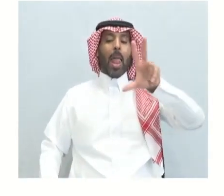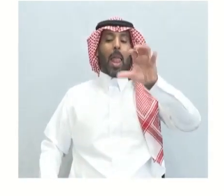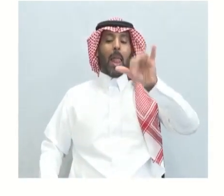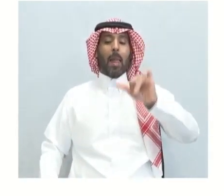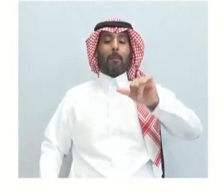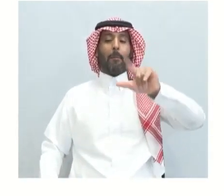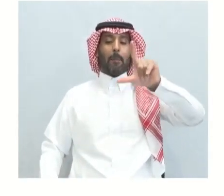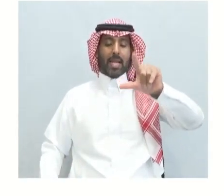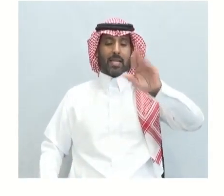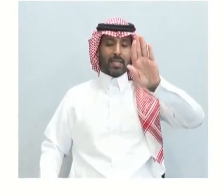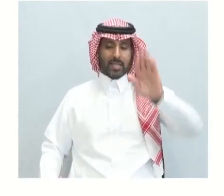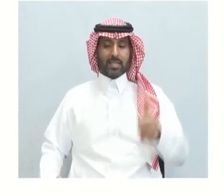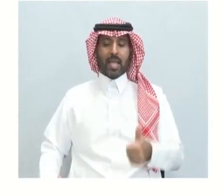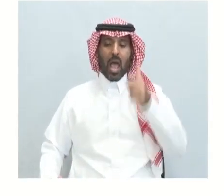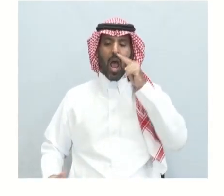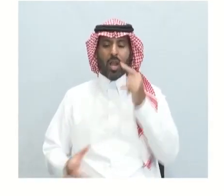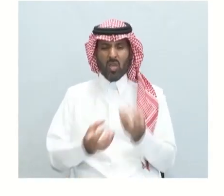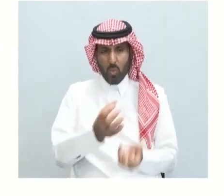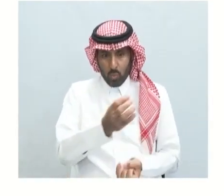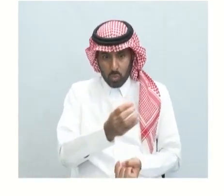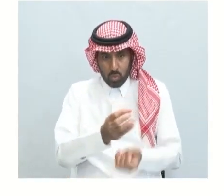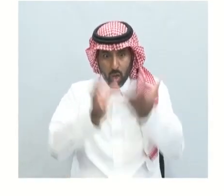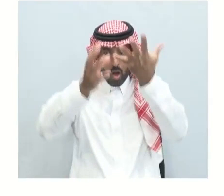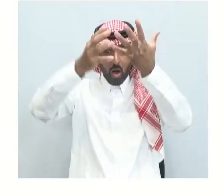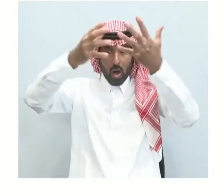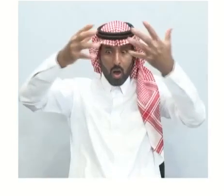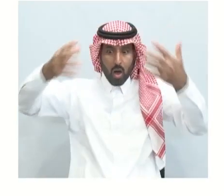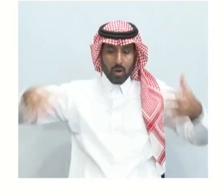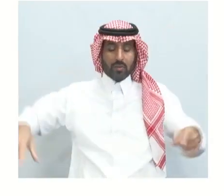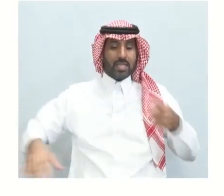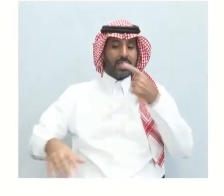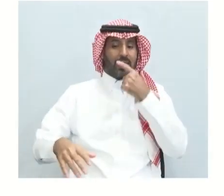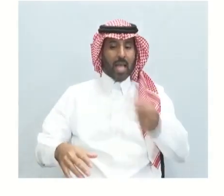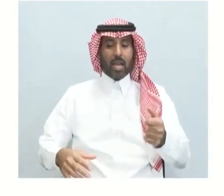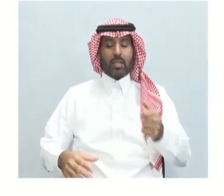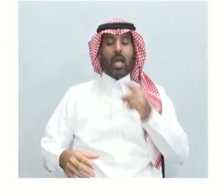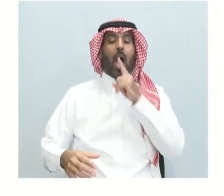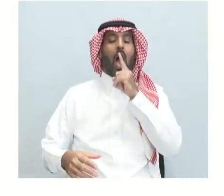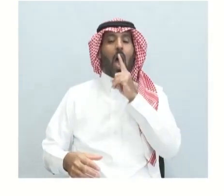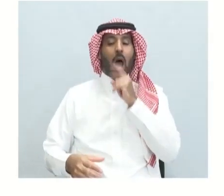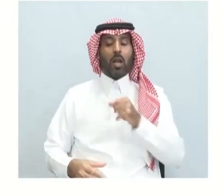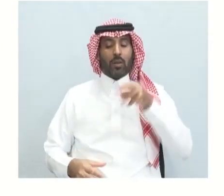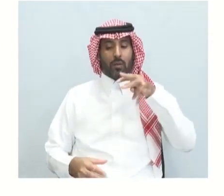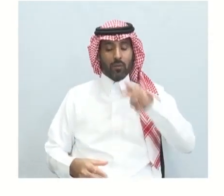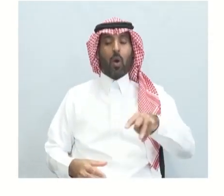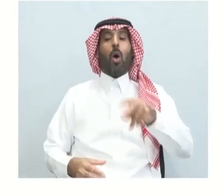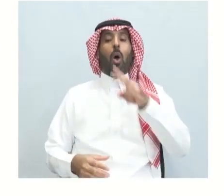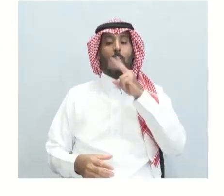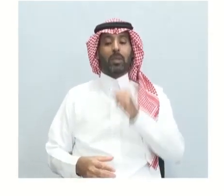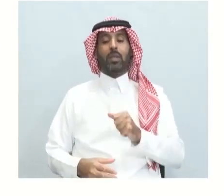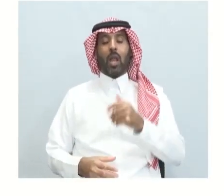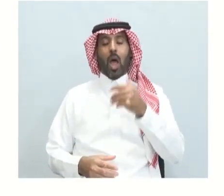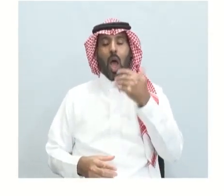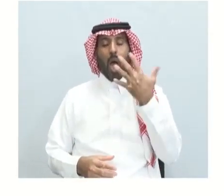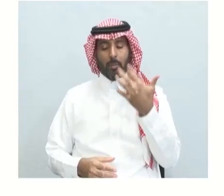اي 1256 ميلاديه وكاد ان يصل فيضه الى الحرم المدني كما ان